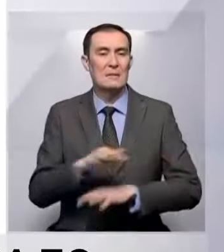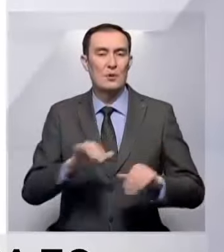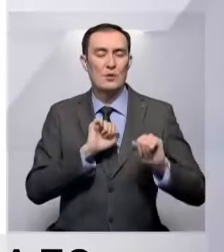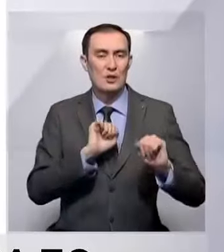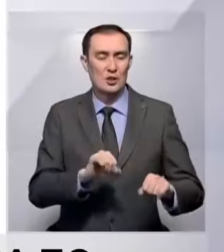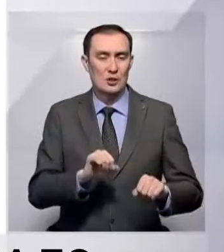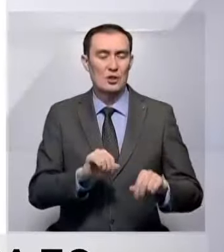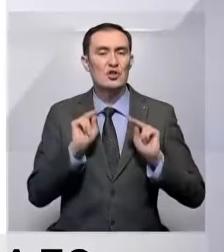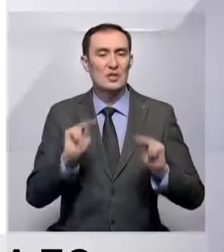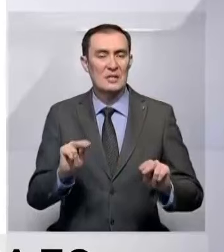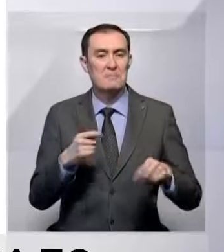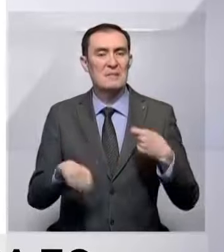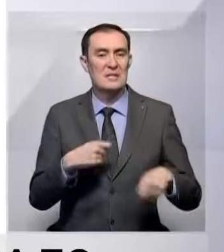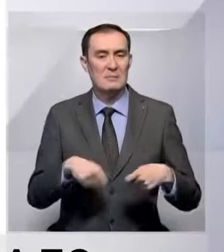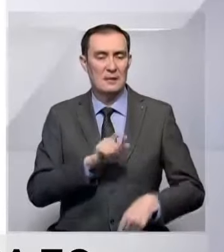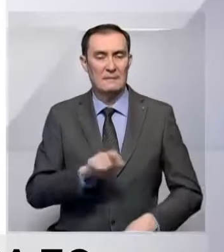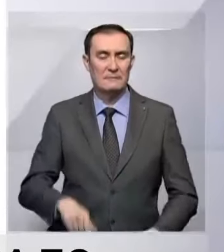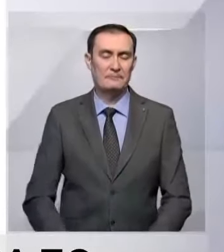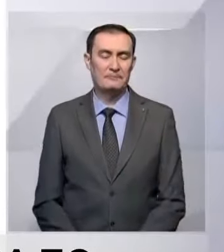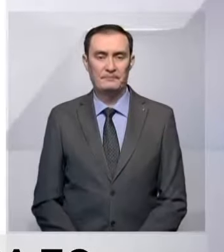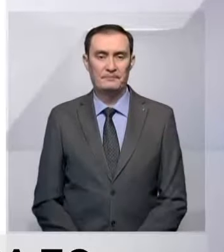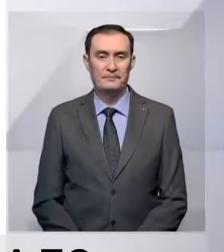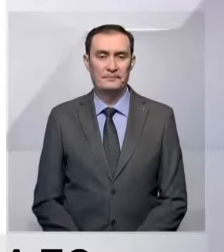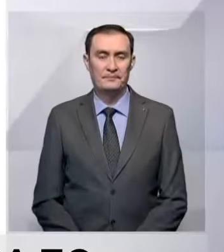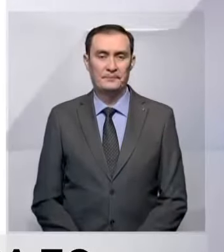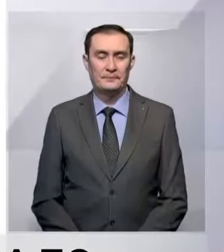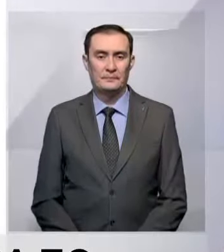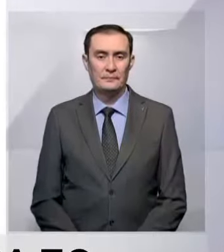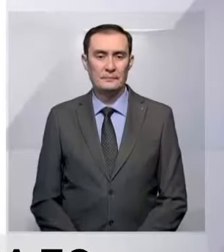защите добросовестного бизнеса.